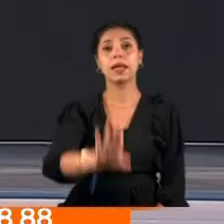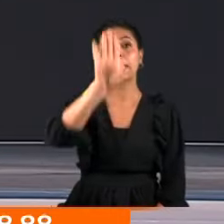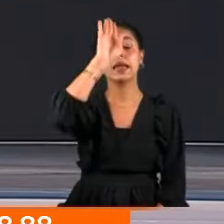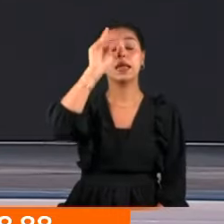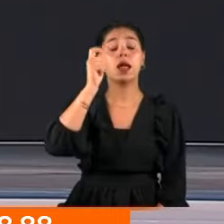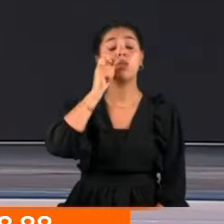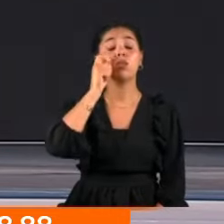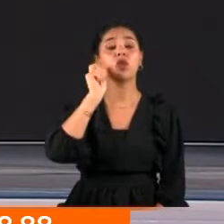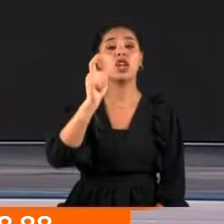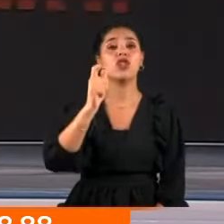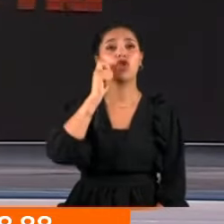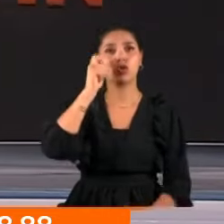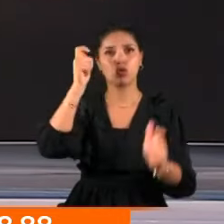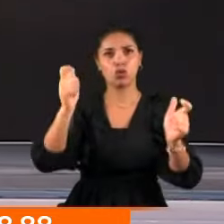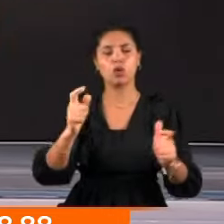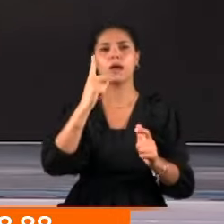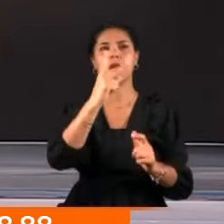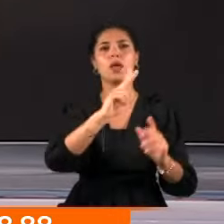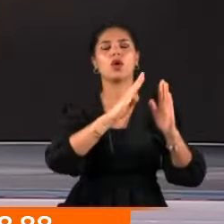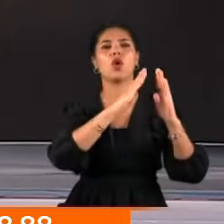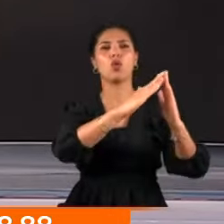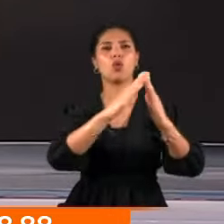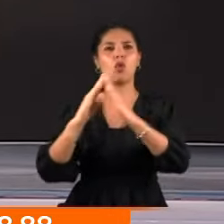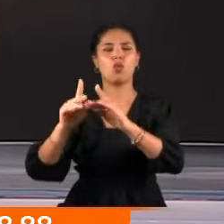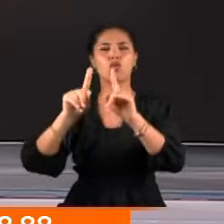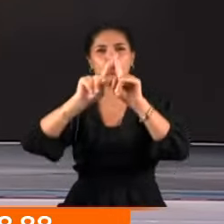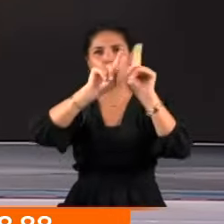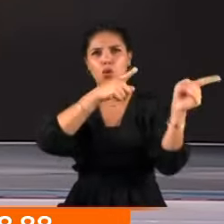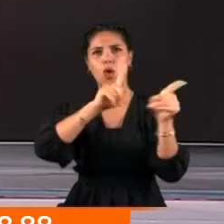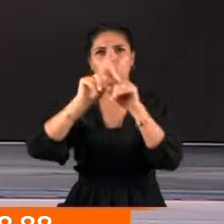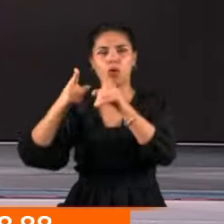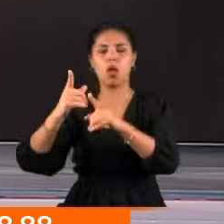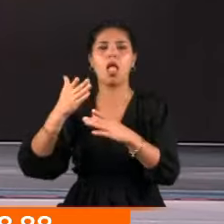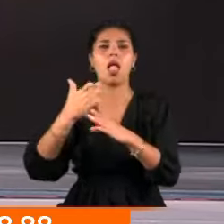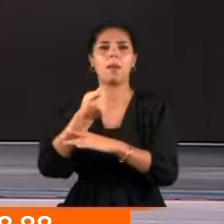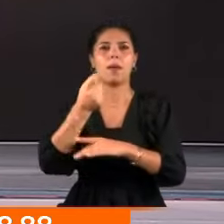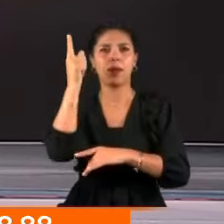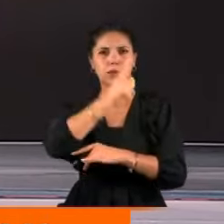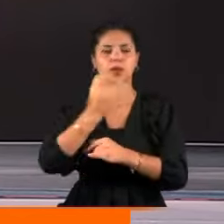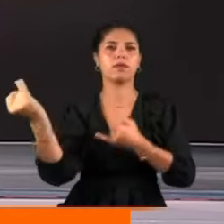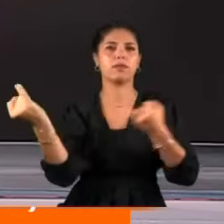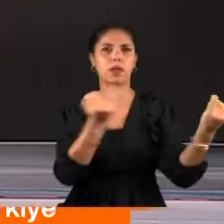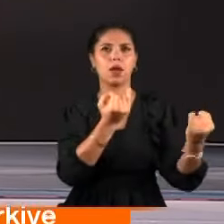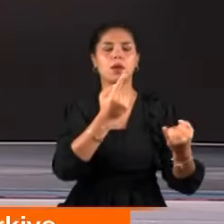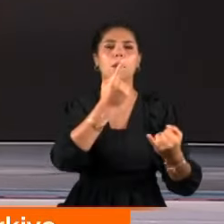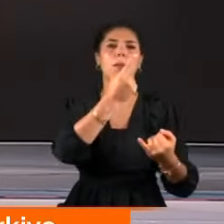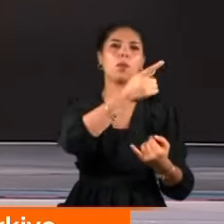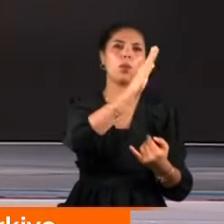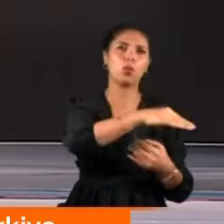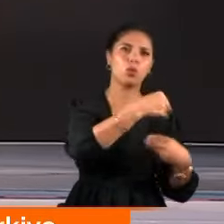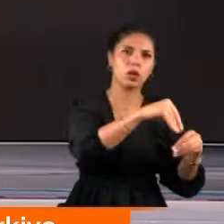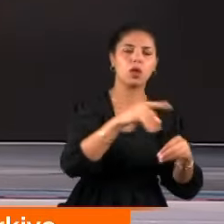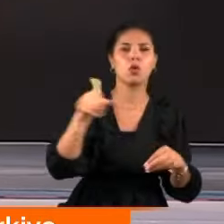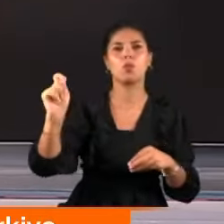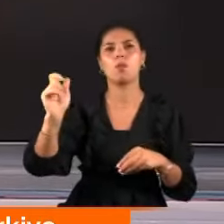İstanbul Sultanbeyli'de iki komşu esnaf ekmek fiyatı üzerinden tartıştı önce. Ekmeği biri diğerinden daha ucuza satıyordu